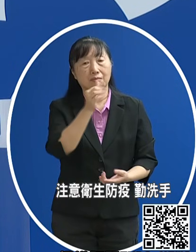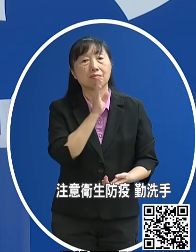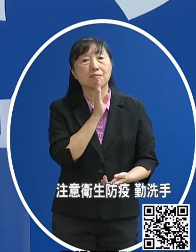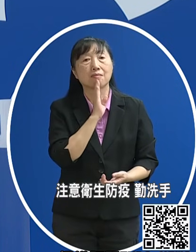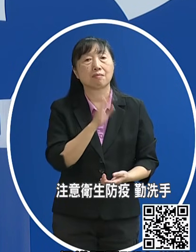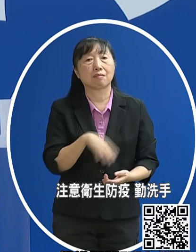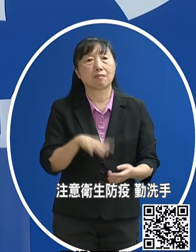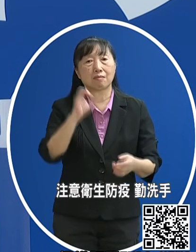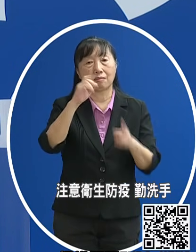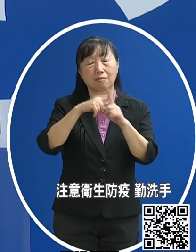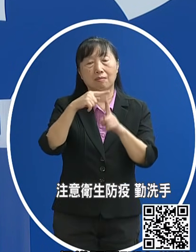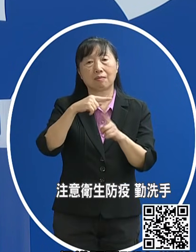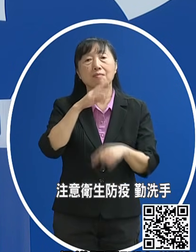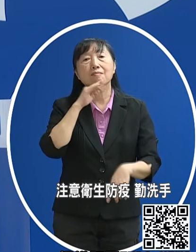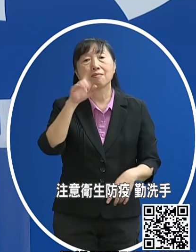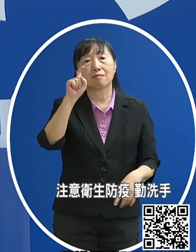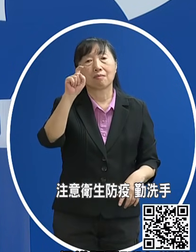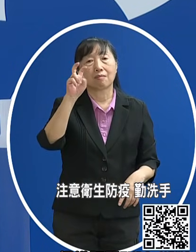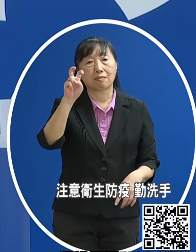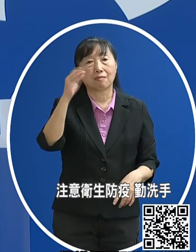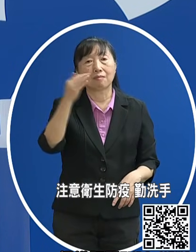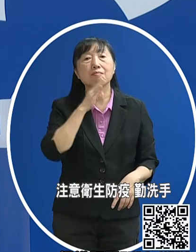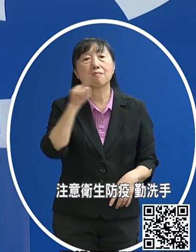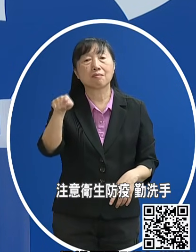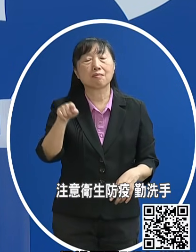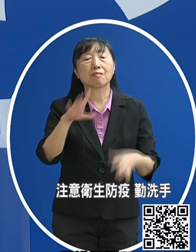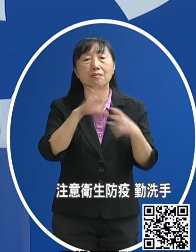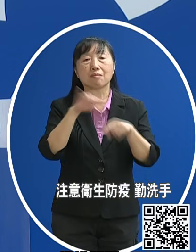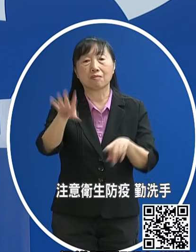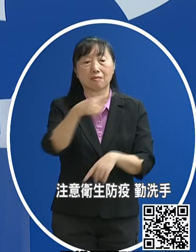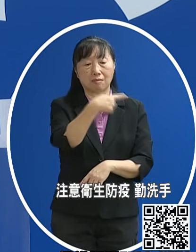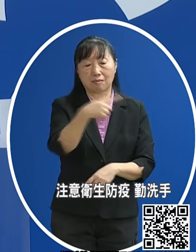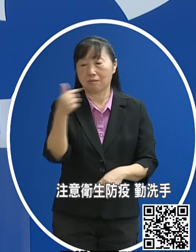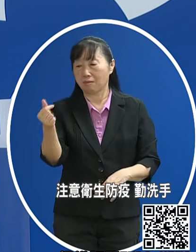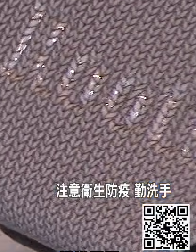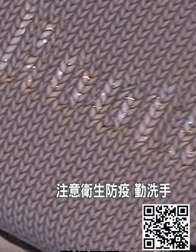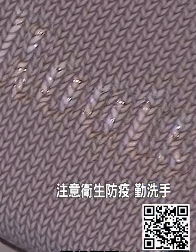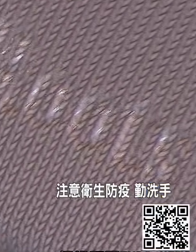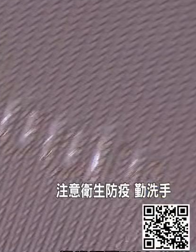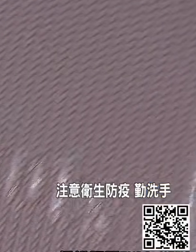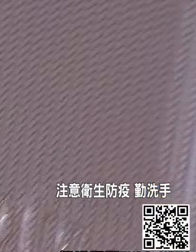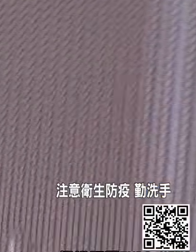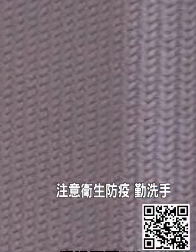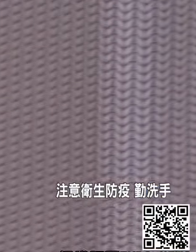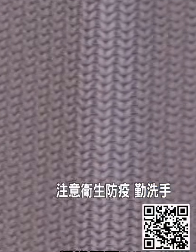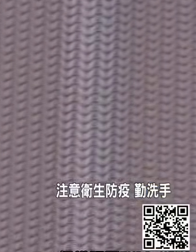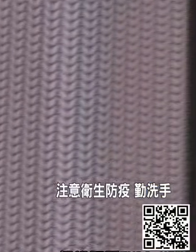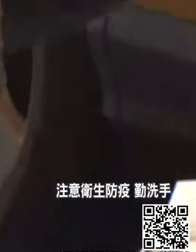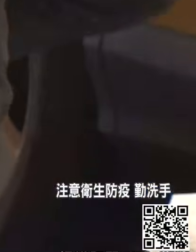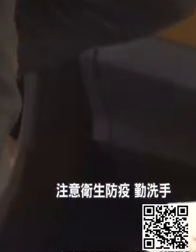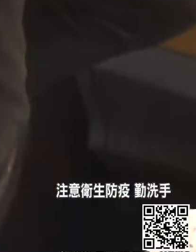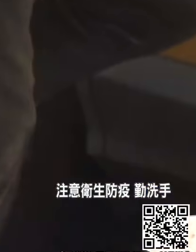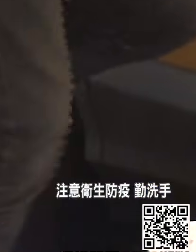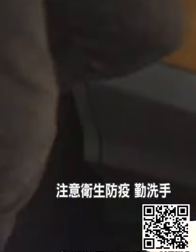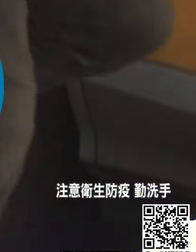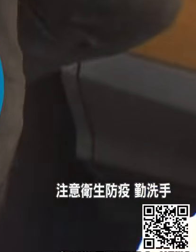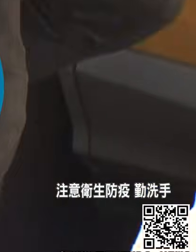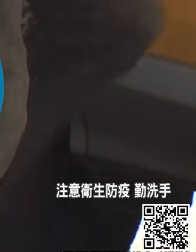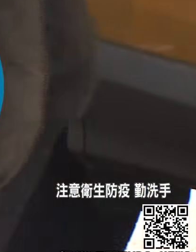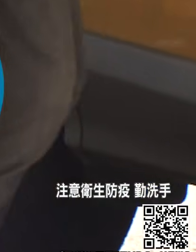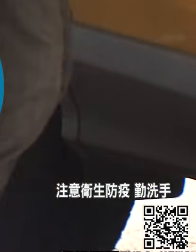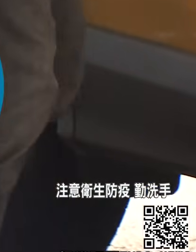性，那 CT 值是29，所以看起来是还在这个阴阴阳阳的这个阶段。 从4月20号确诊个案